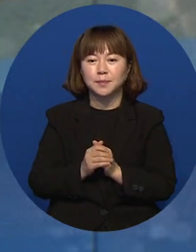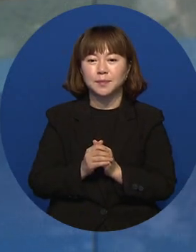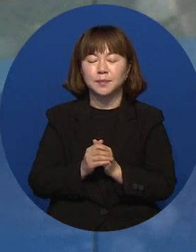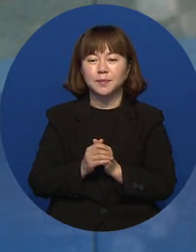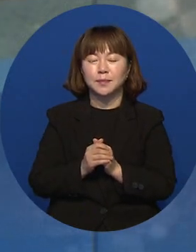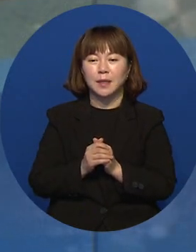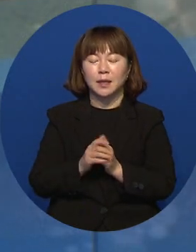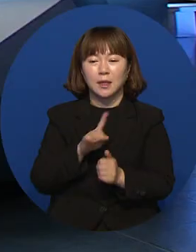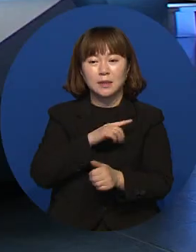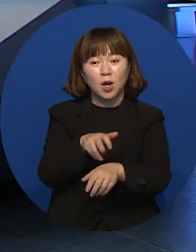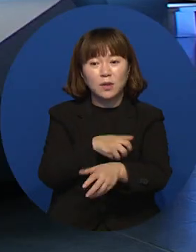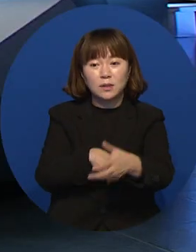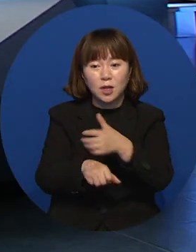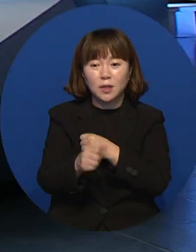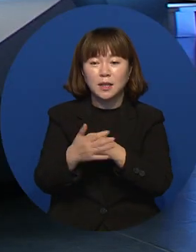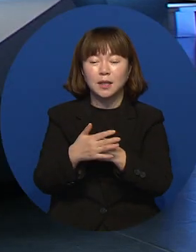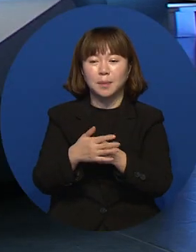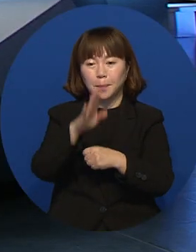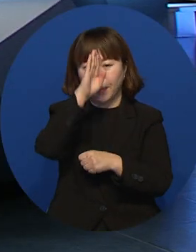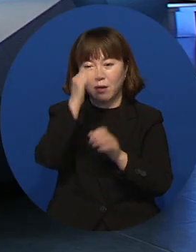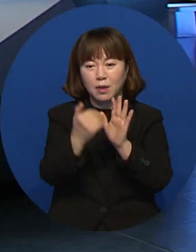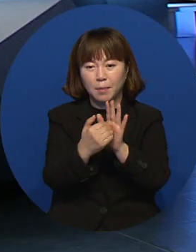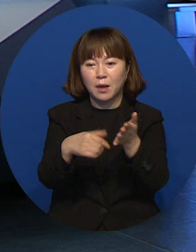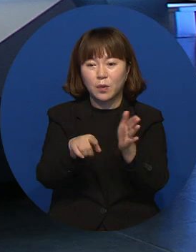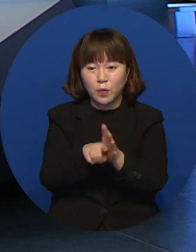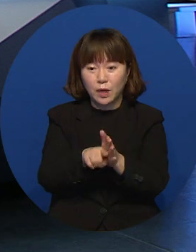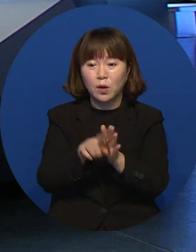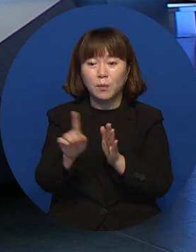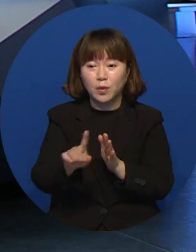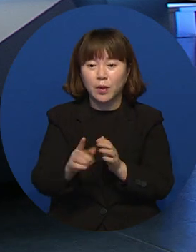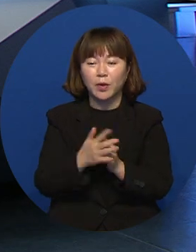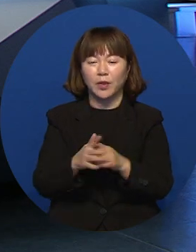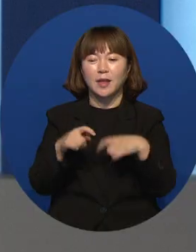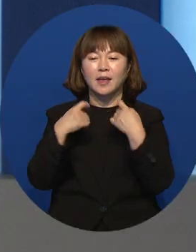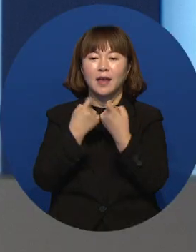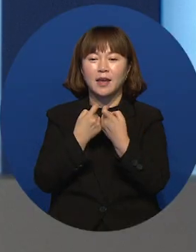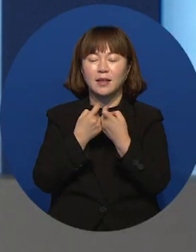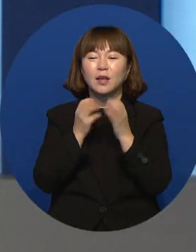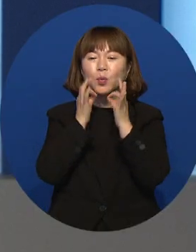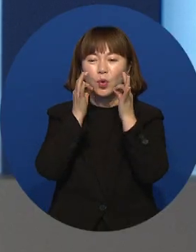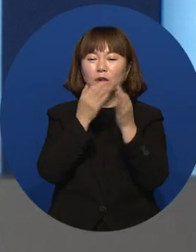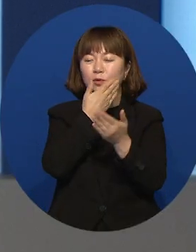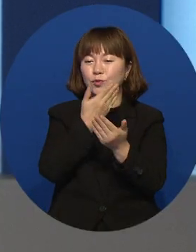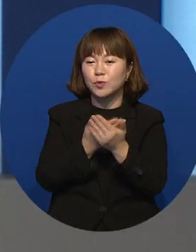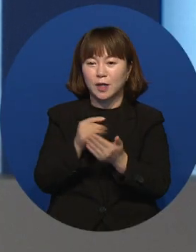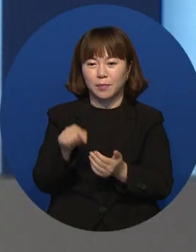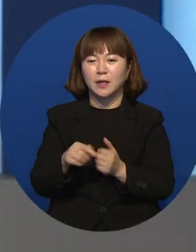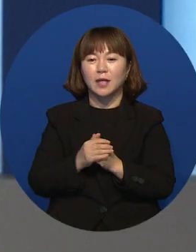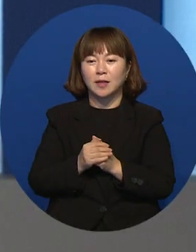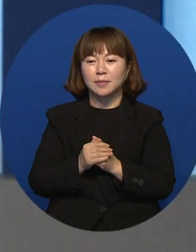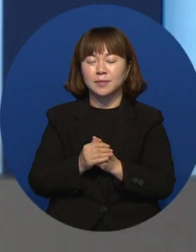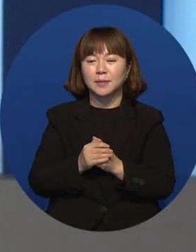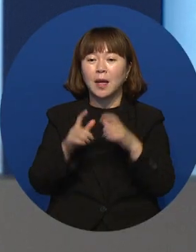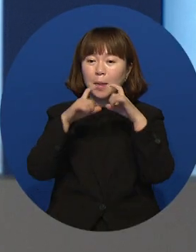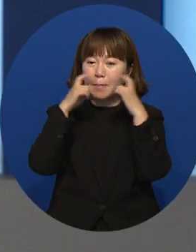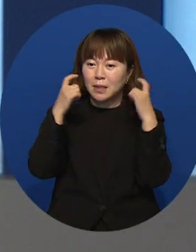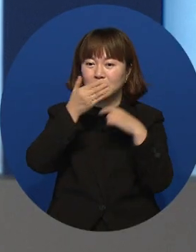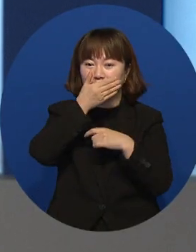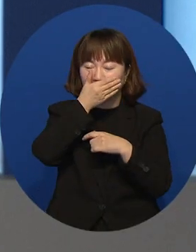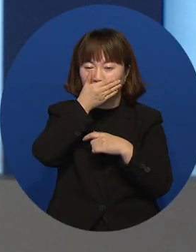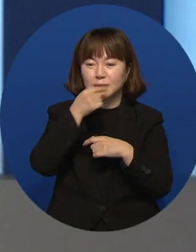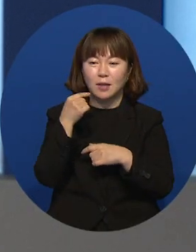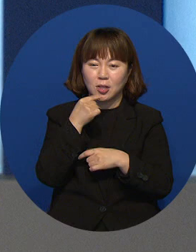적극적인 코로 라이브 예방책은 결국 개인이 노력에 있지 않냐 이렇게 생각해서 어 마스크 쓰기 좀 생활